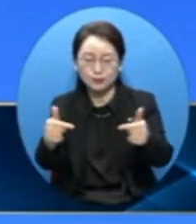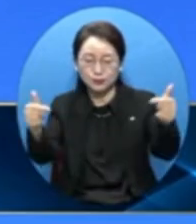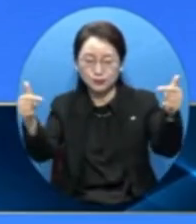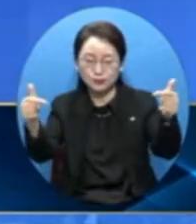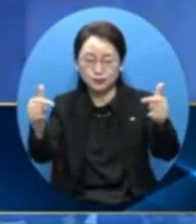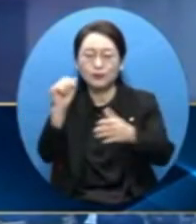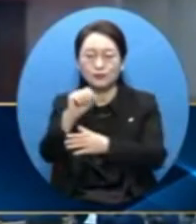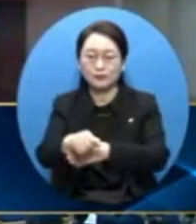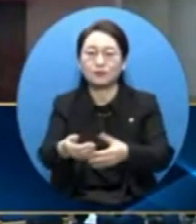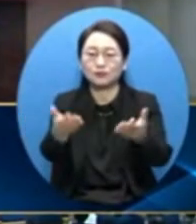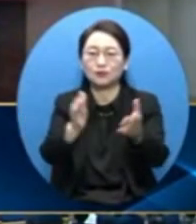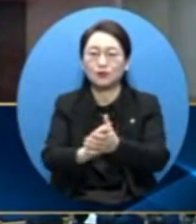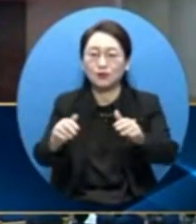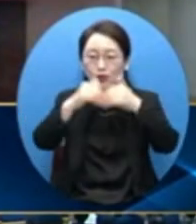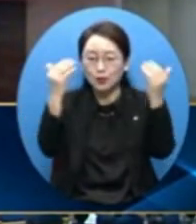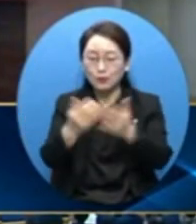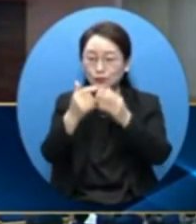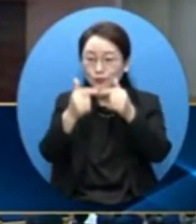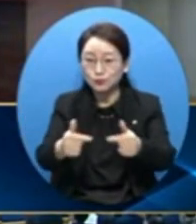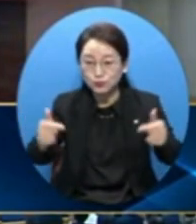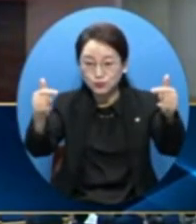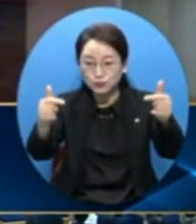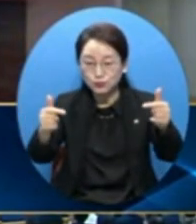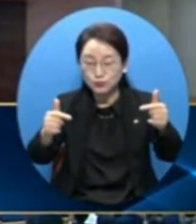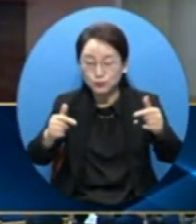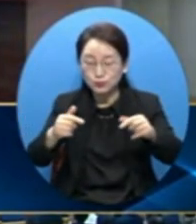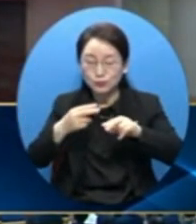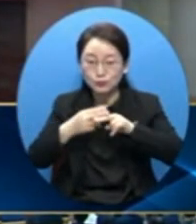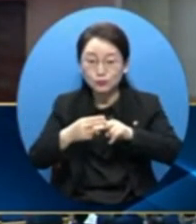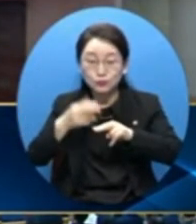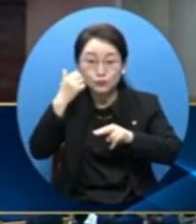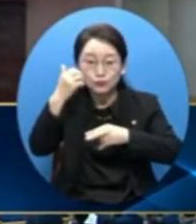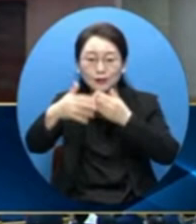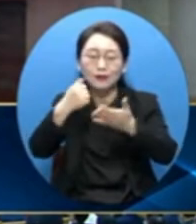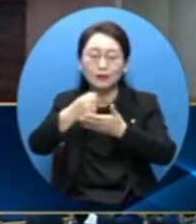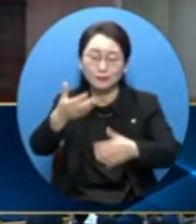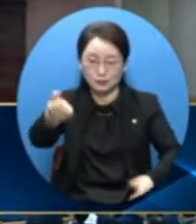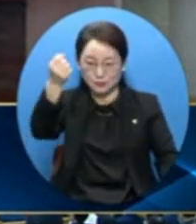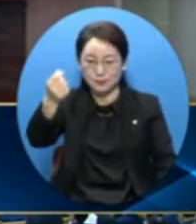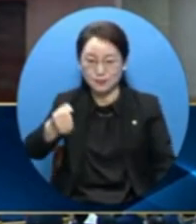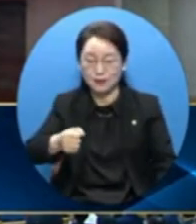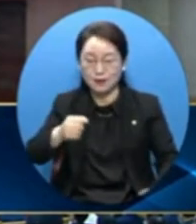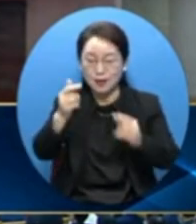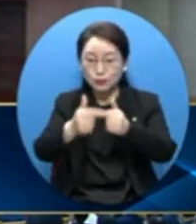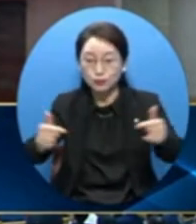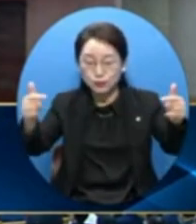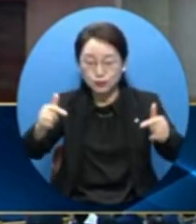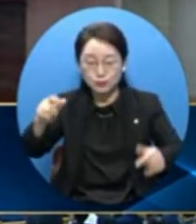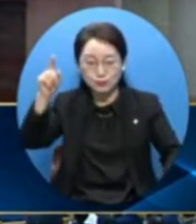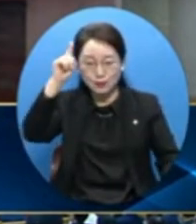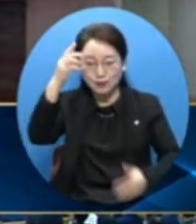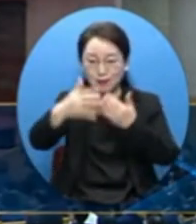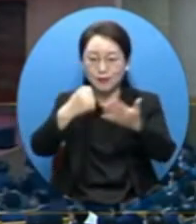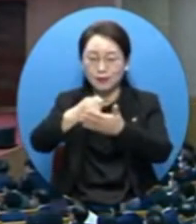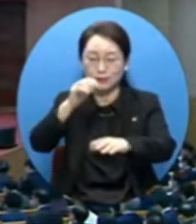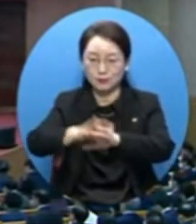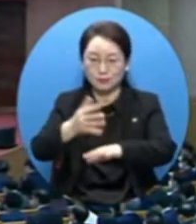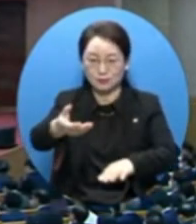것입니다. 모든 부흥의 역사는 하나님의 절대 주권적인 역사로 이루어지는 것입니다. 부흥은 전적으로 하나님이 이룬